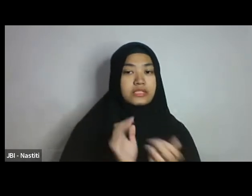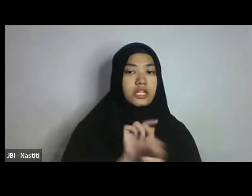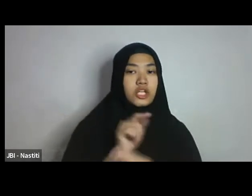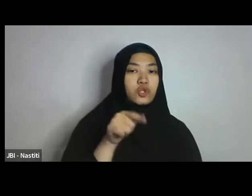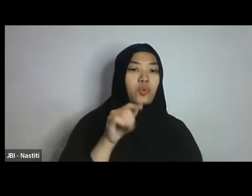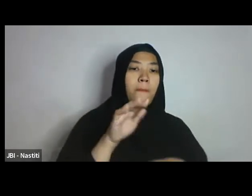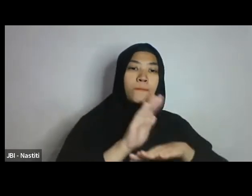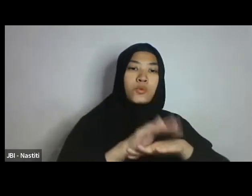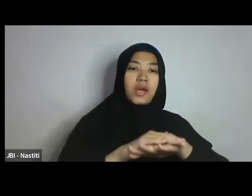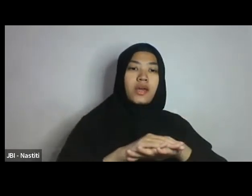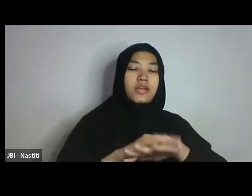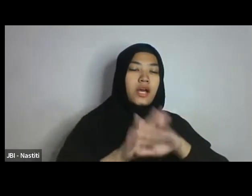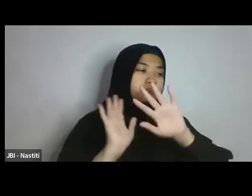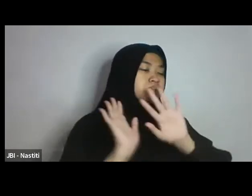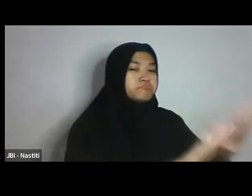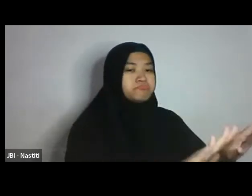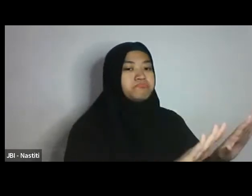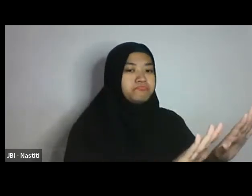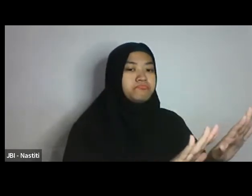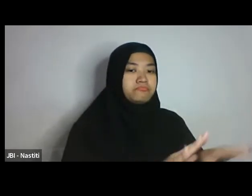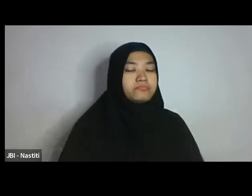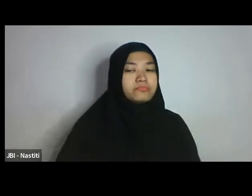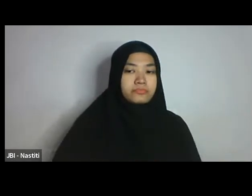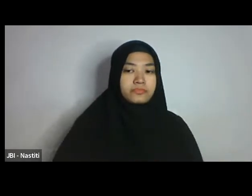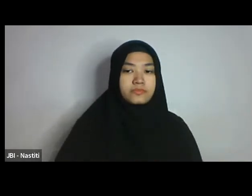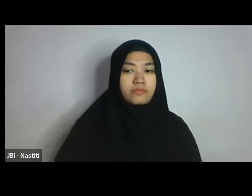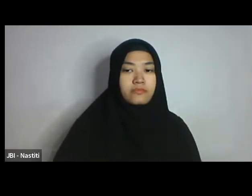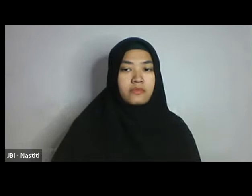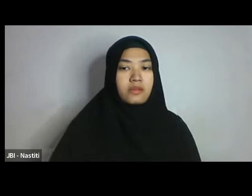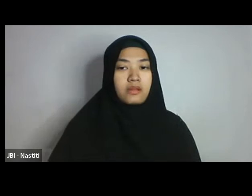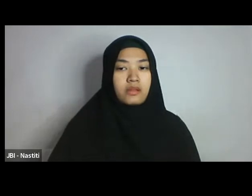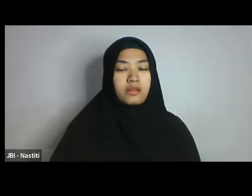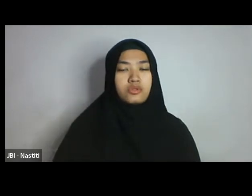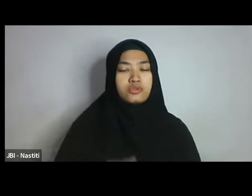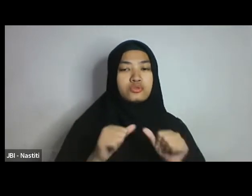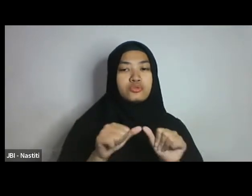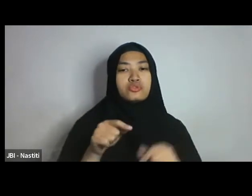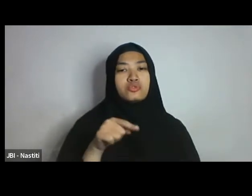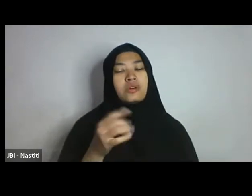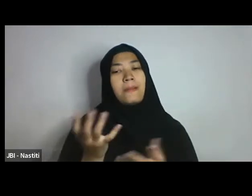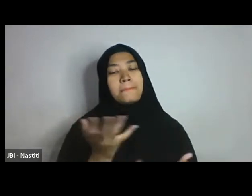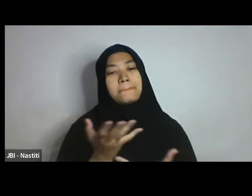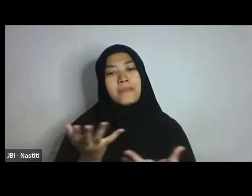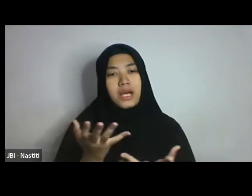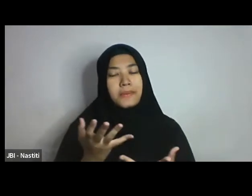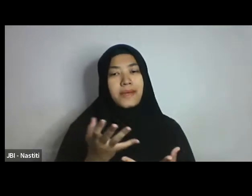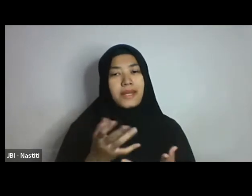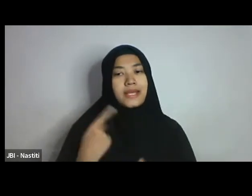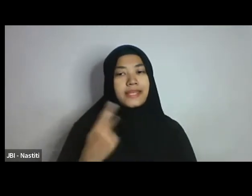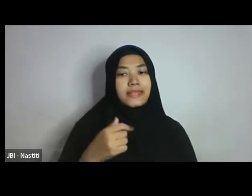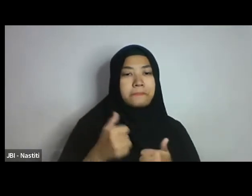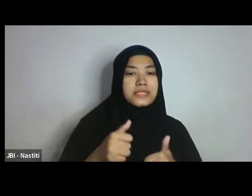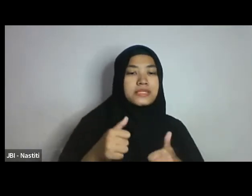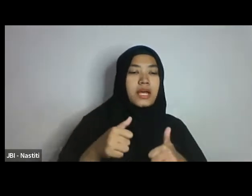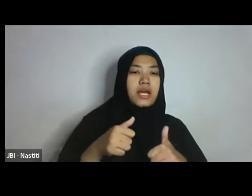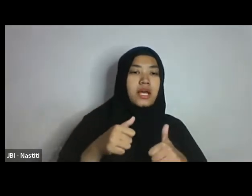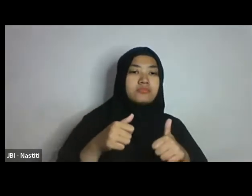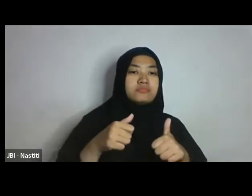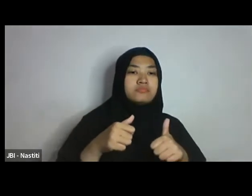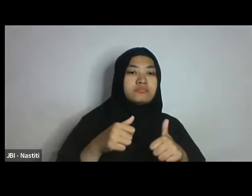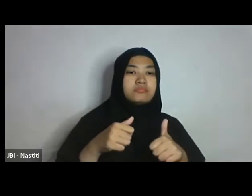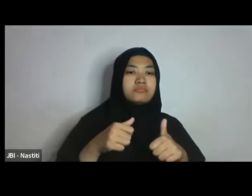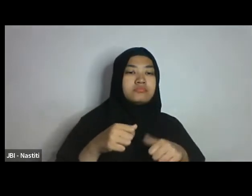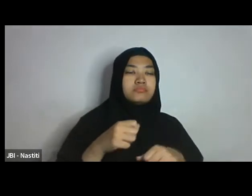dihapus. Kemudian mengenai bagaimana untuk mempunyai sebuah sistem yang baik